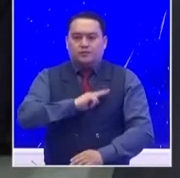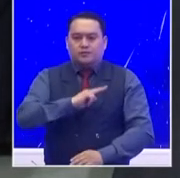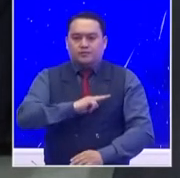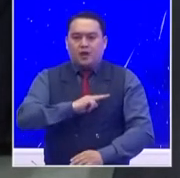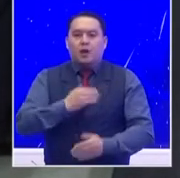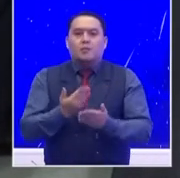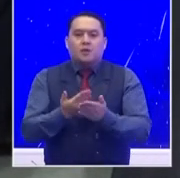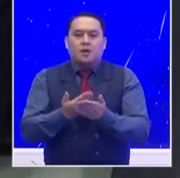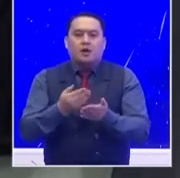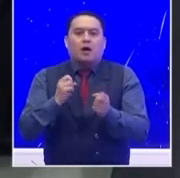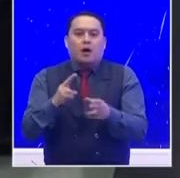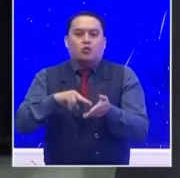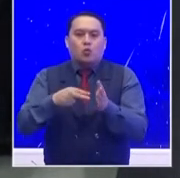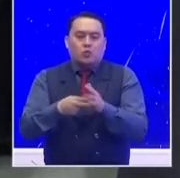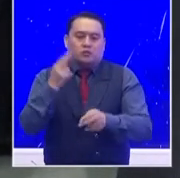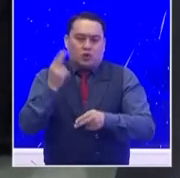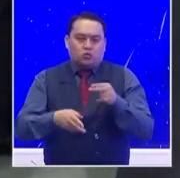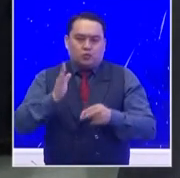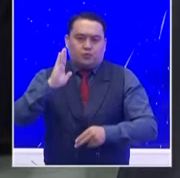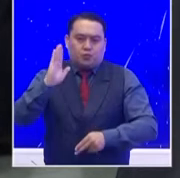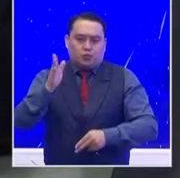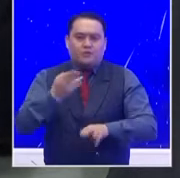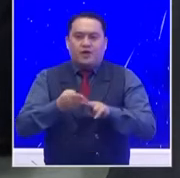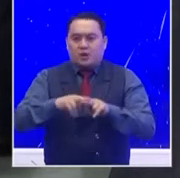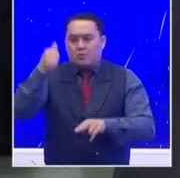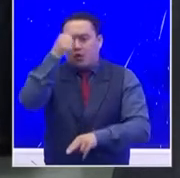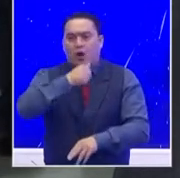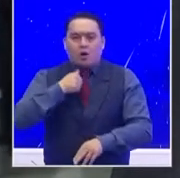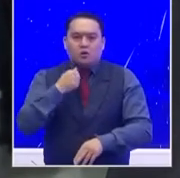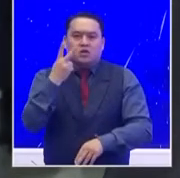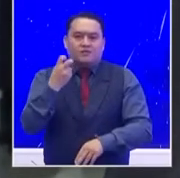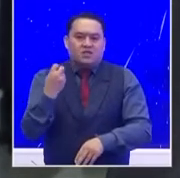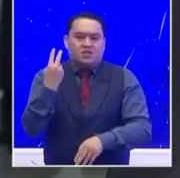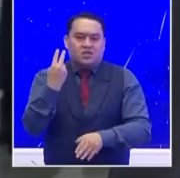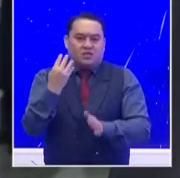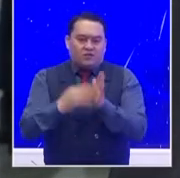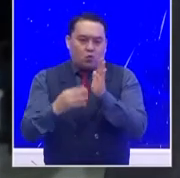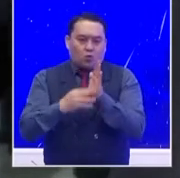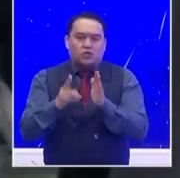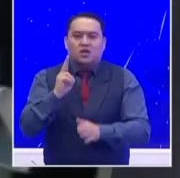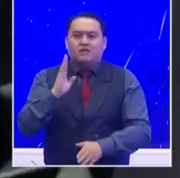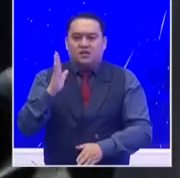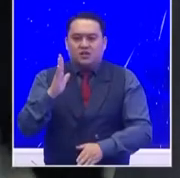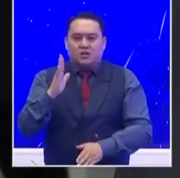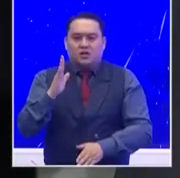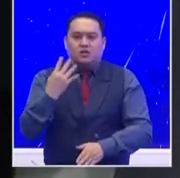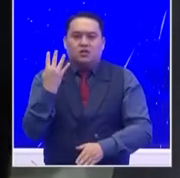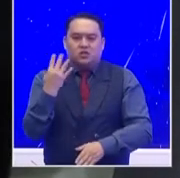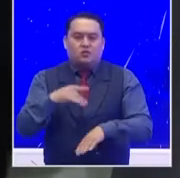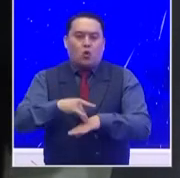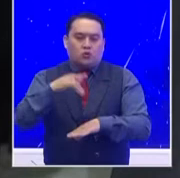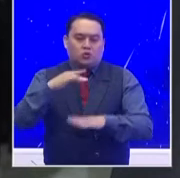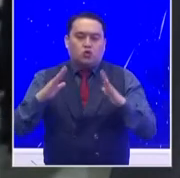предполагали в этом году мы все эти дома закончу это у нас 290 квартир по четырём домам battery холдинг